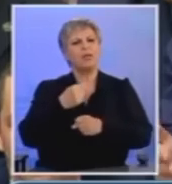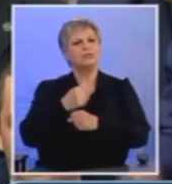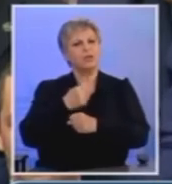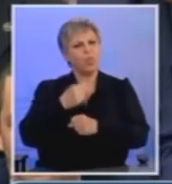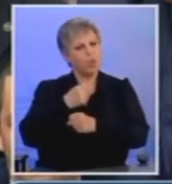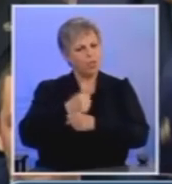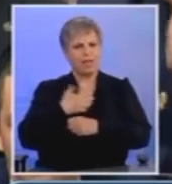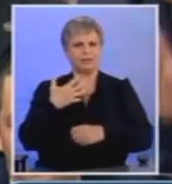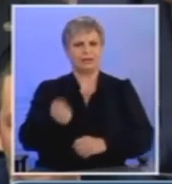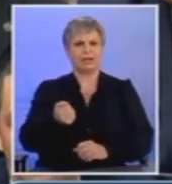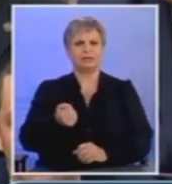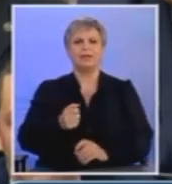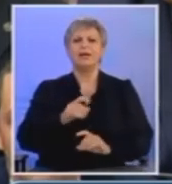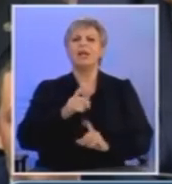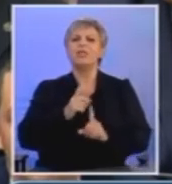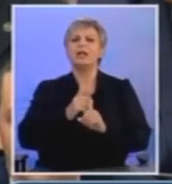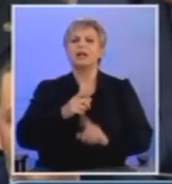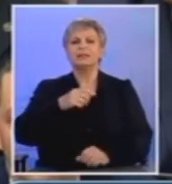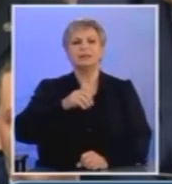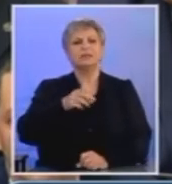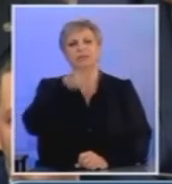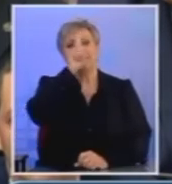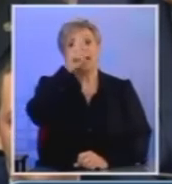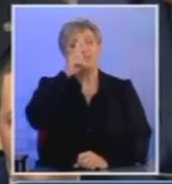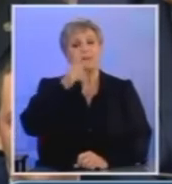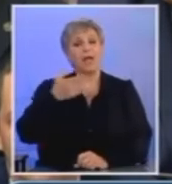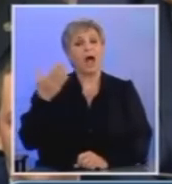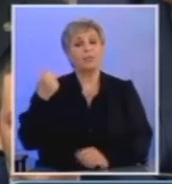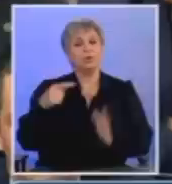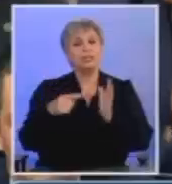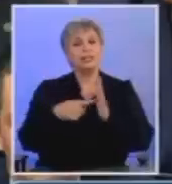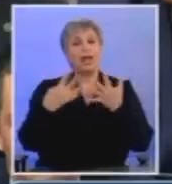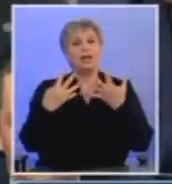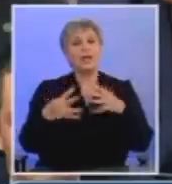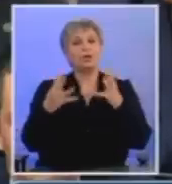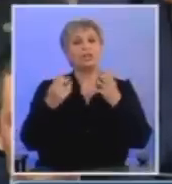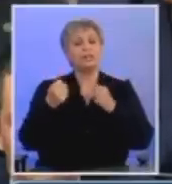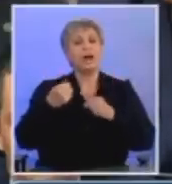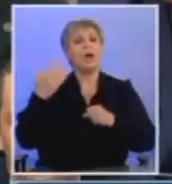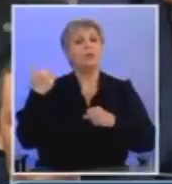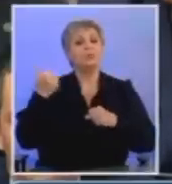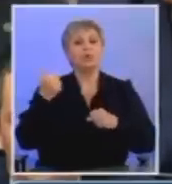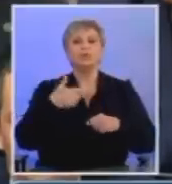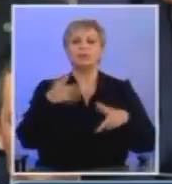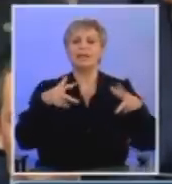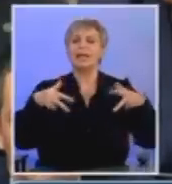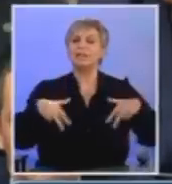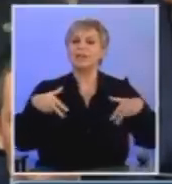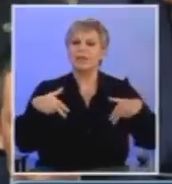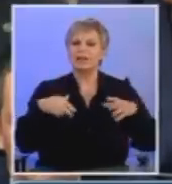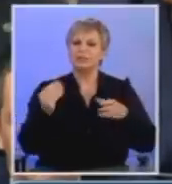Γερμανία, ειδικότερα με τη Siemens, από τη δεκαετία ακόμη του 90 με την οικουμενική, με τις ψηφιακές